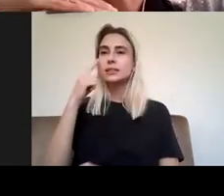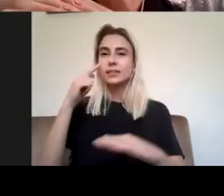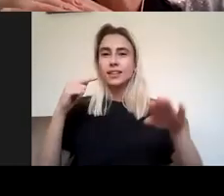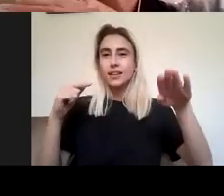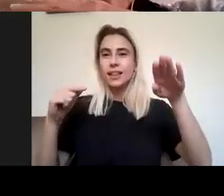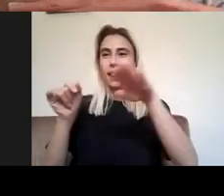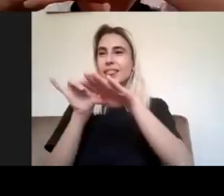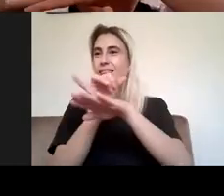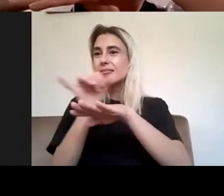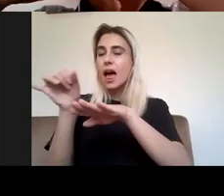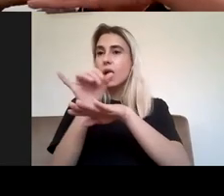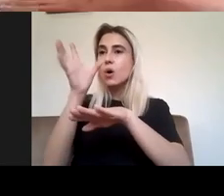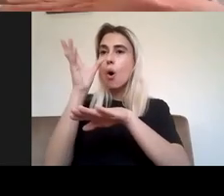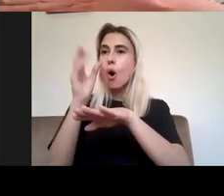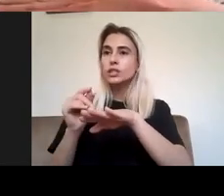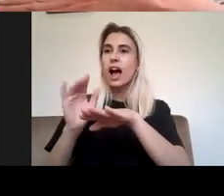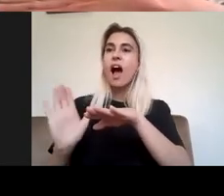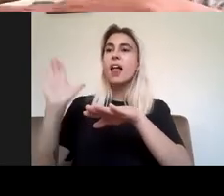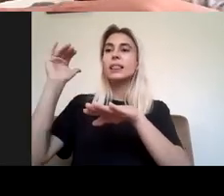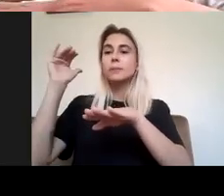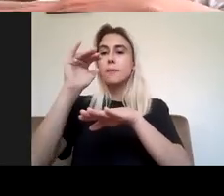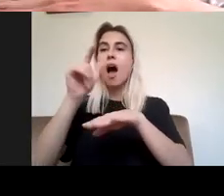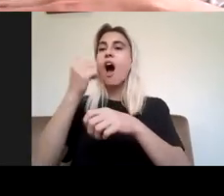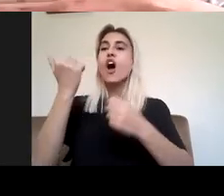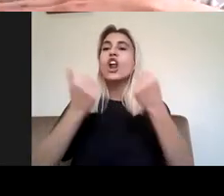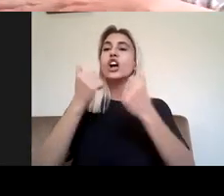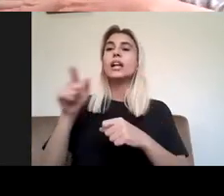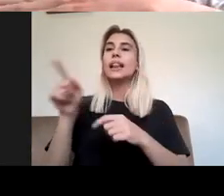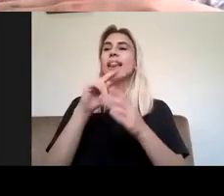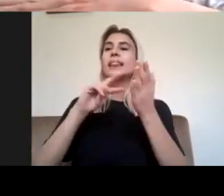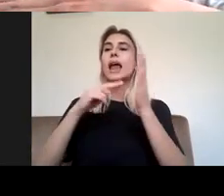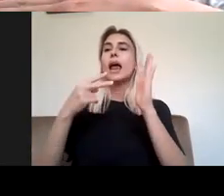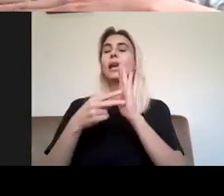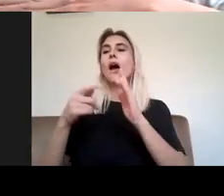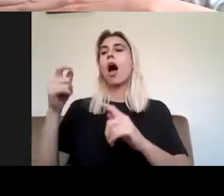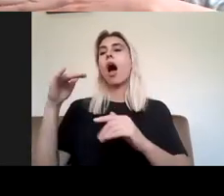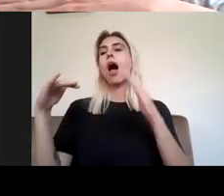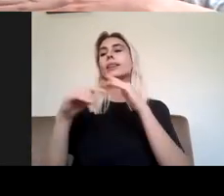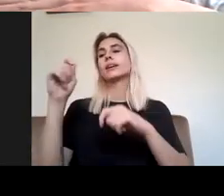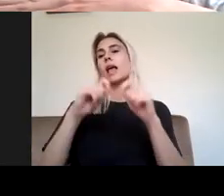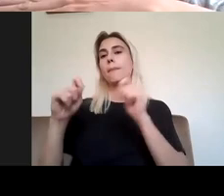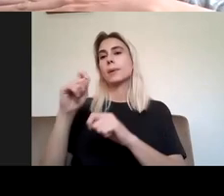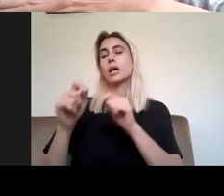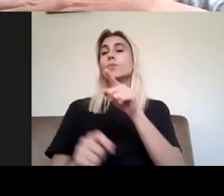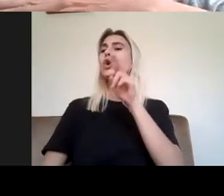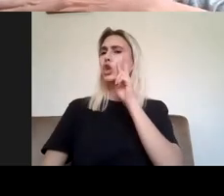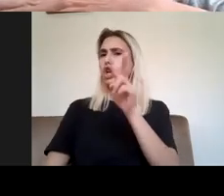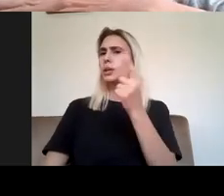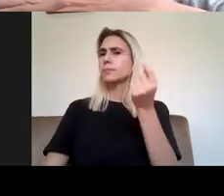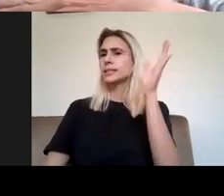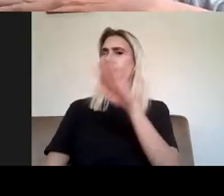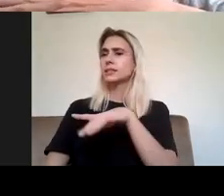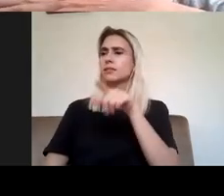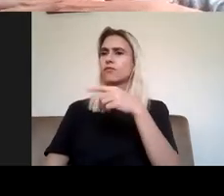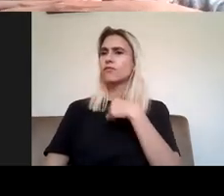şekilde oluşacak kaldırım ve araç arasındaki teknik altyapı. Burada zaten şunu göreceğiz, birazdan istatistikler de